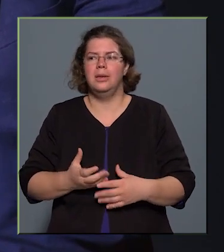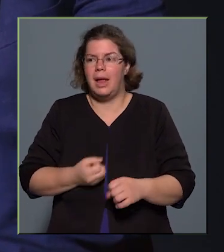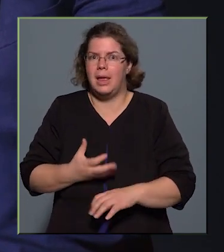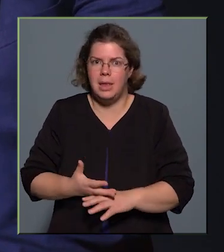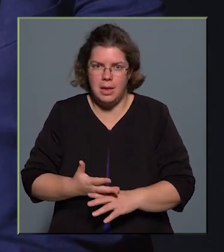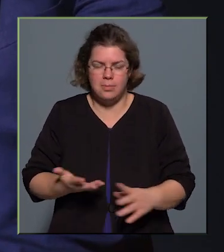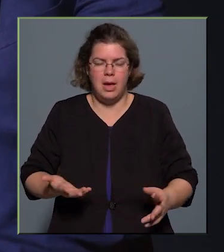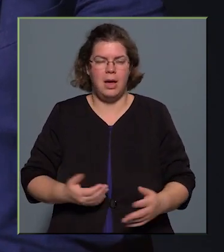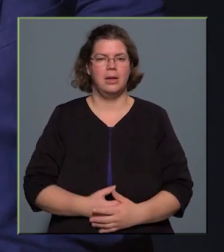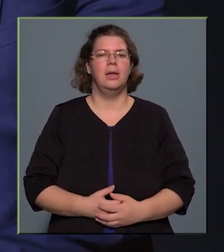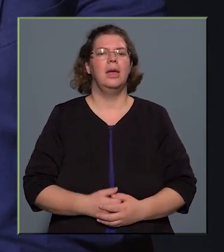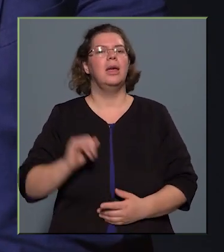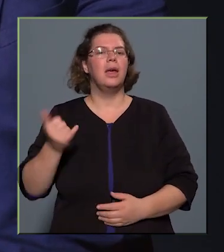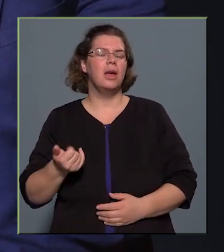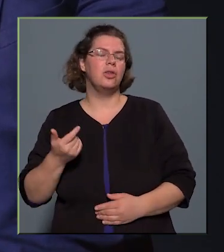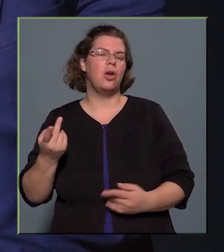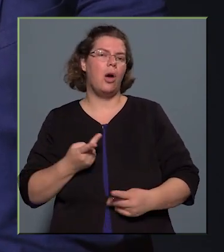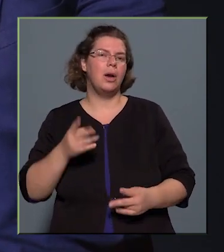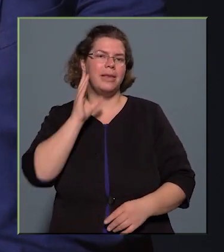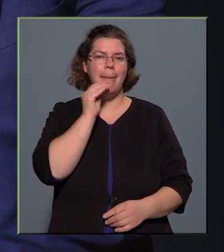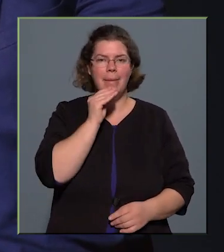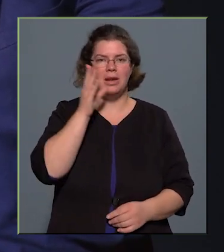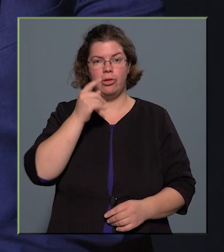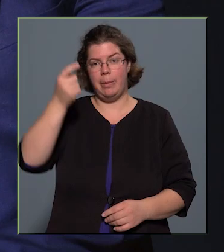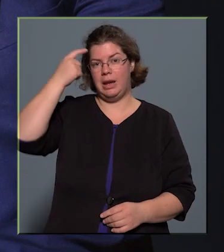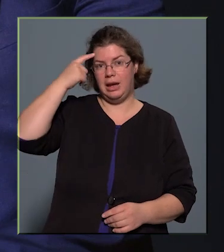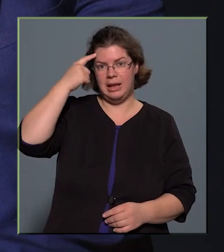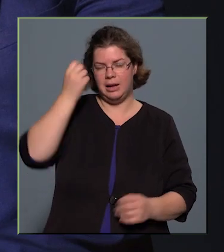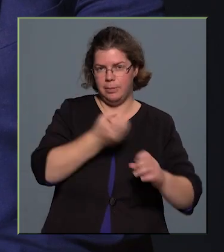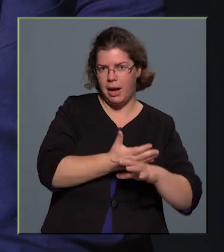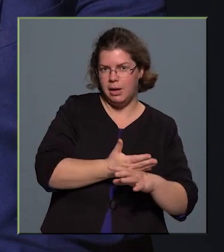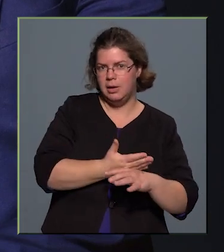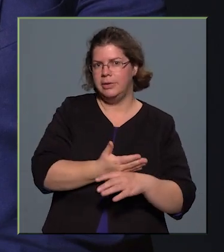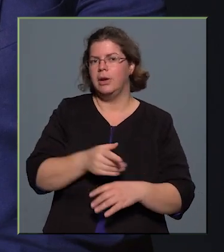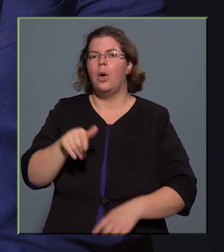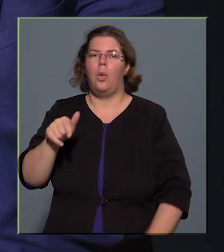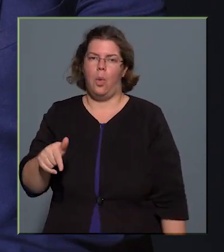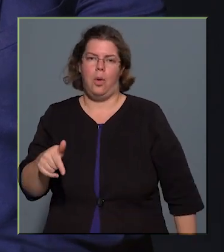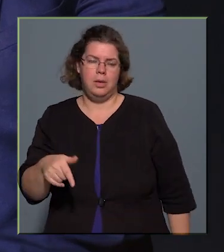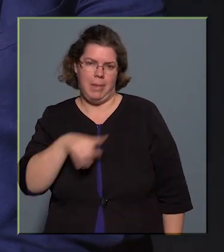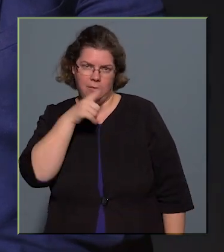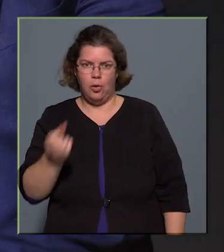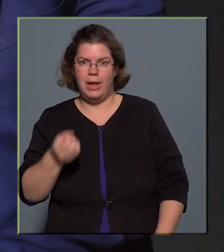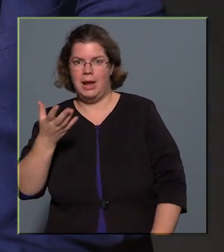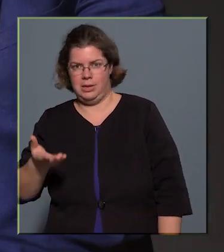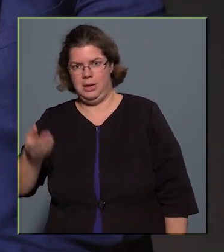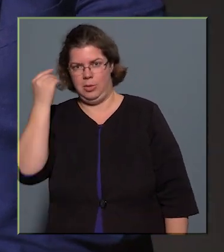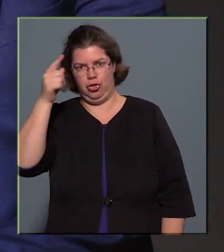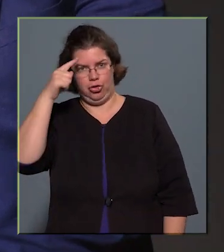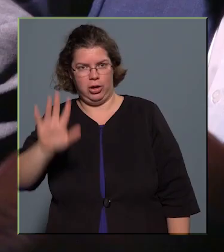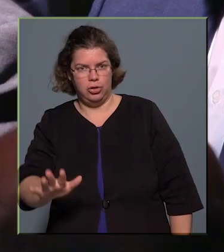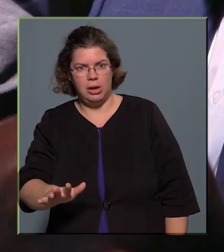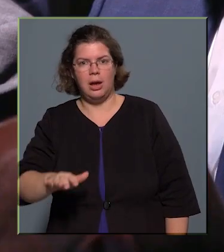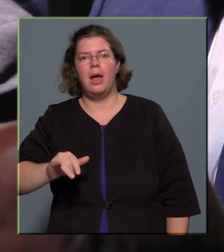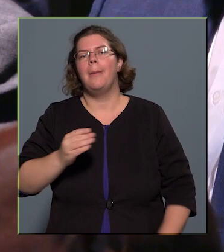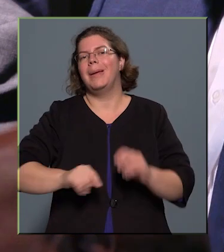ilyen szempontból, és igazából ahol az ember és az emberi intelligencia megjelenik, ott mindenképpen meg fog jelenni az AI is, hiszen ennek úgymond